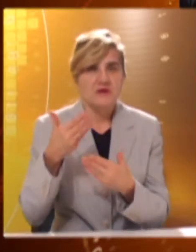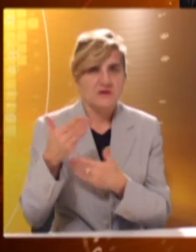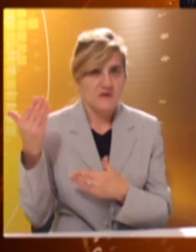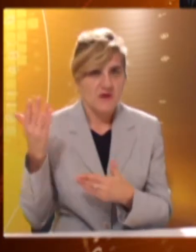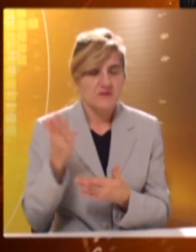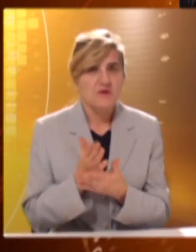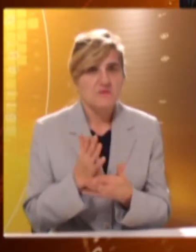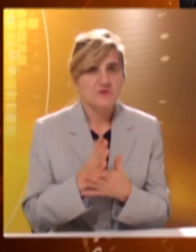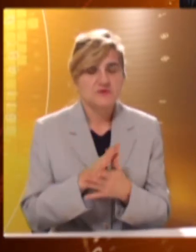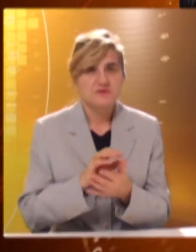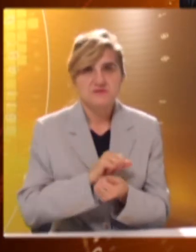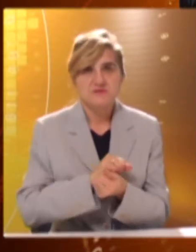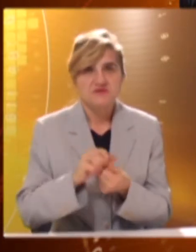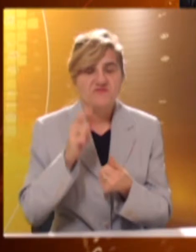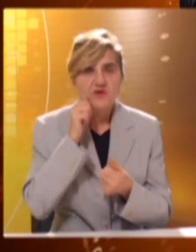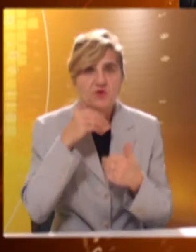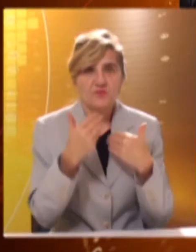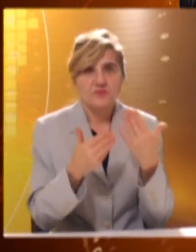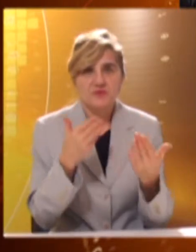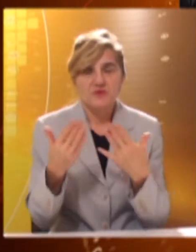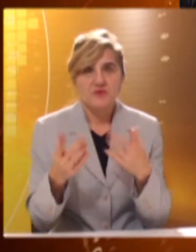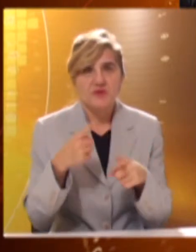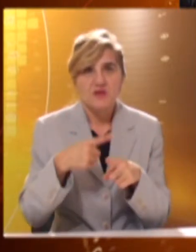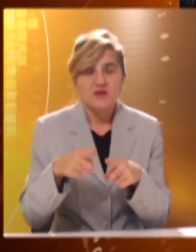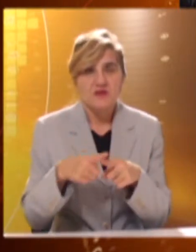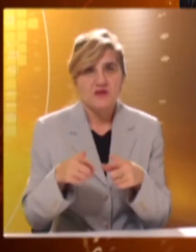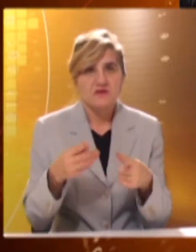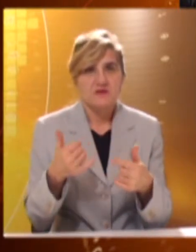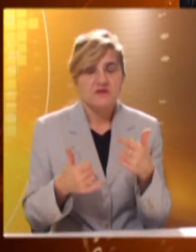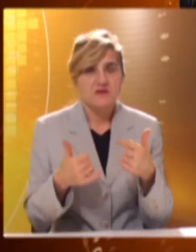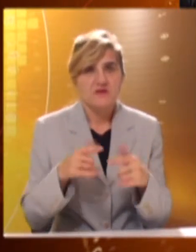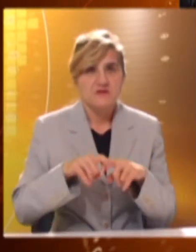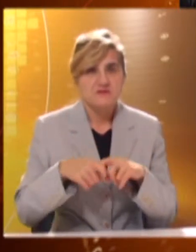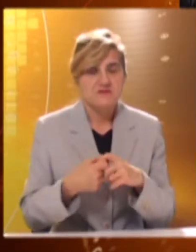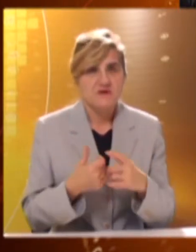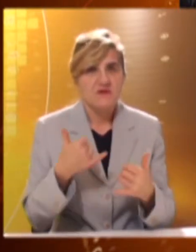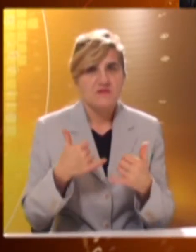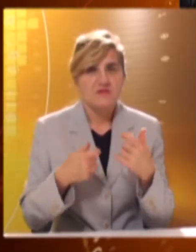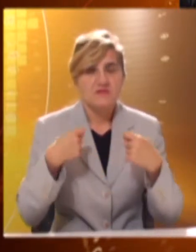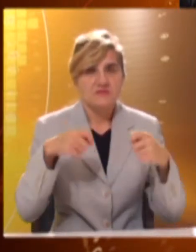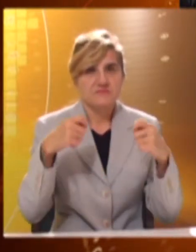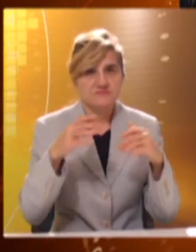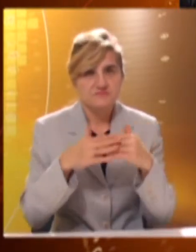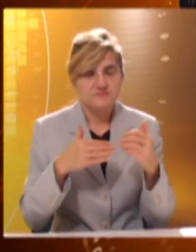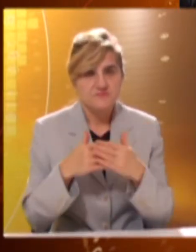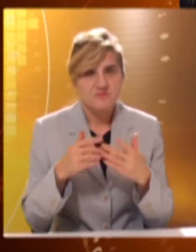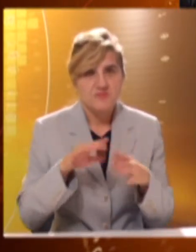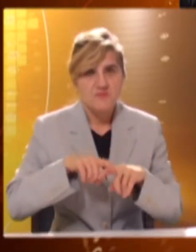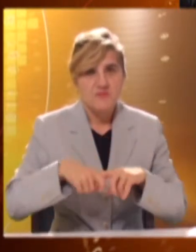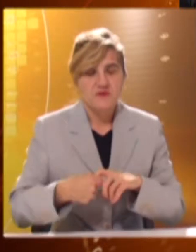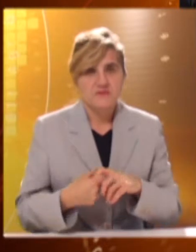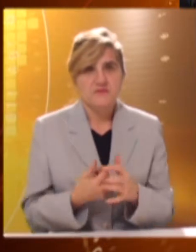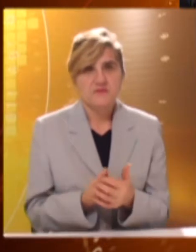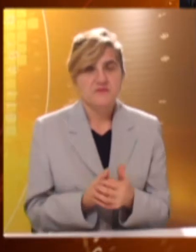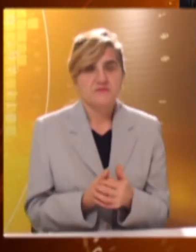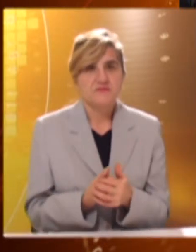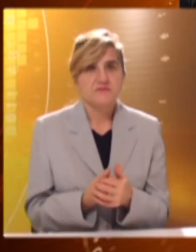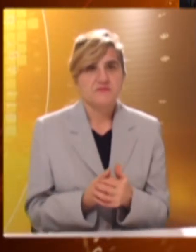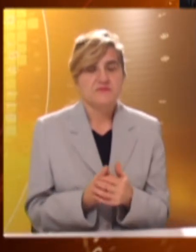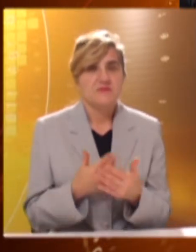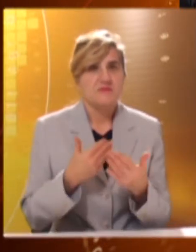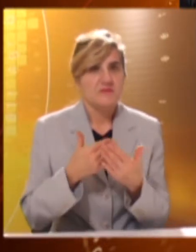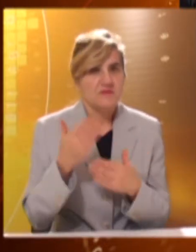Čačka i okućiti ljude koji su na nekih 120 i nešto koliko je opština u ovo uključeno i